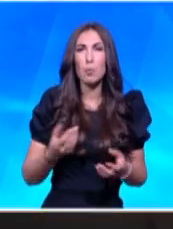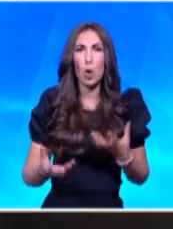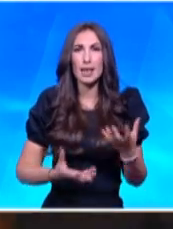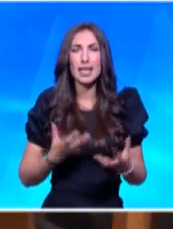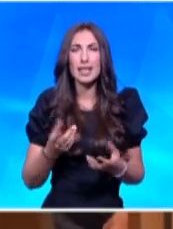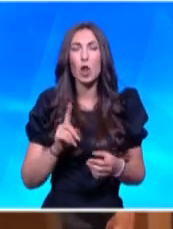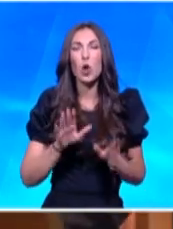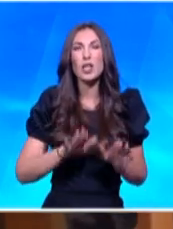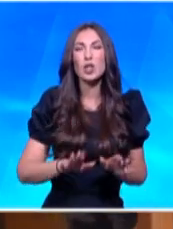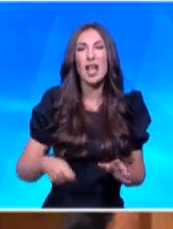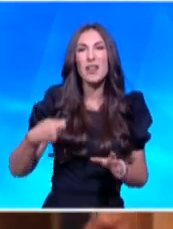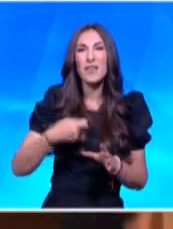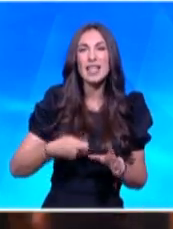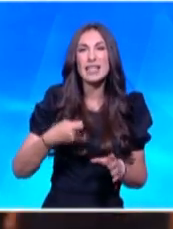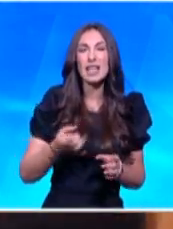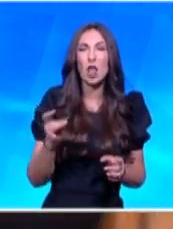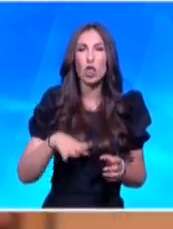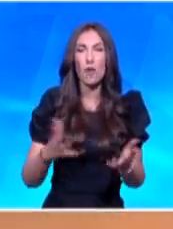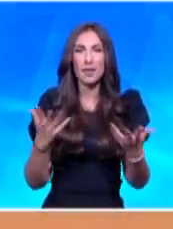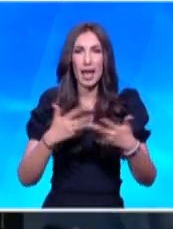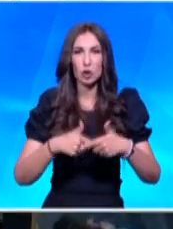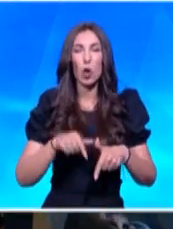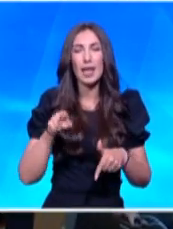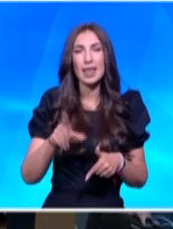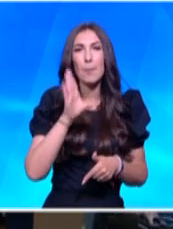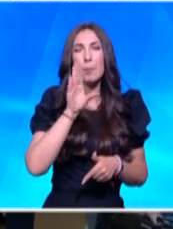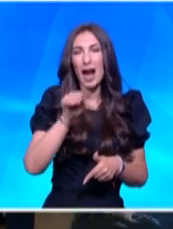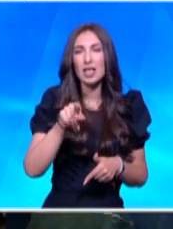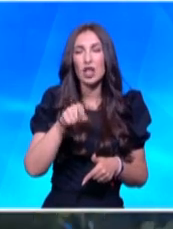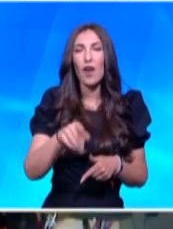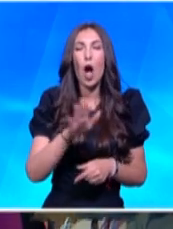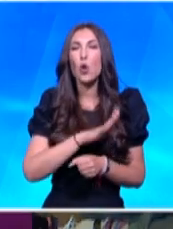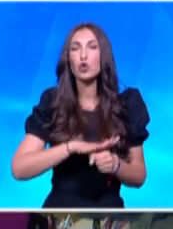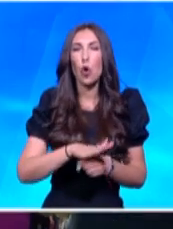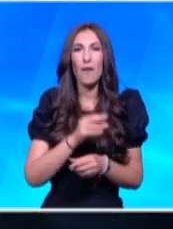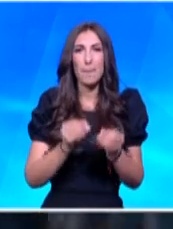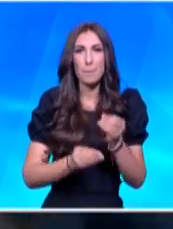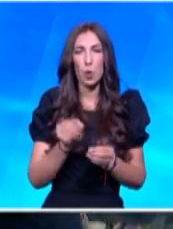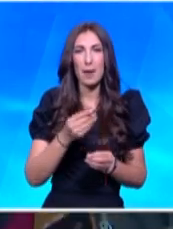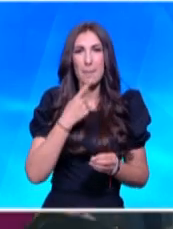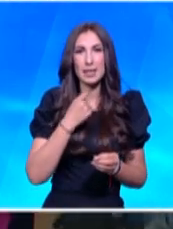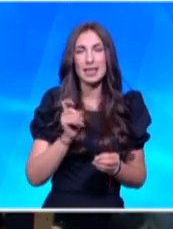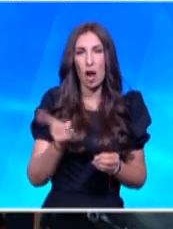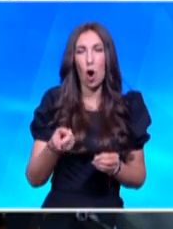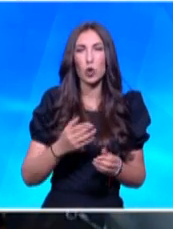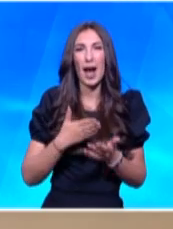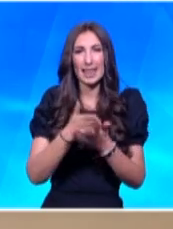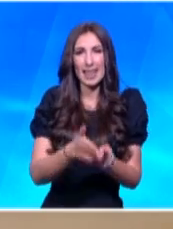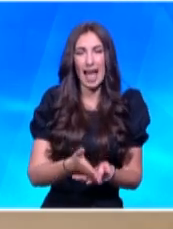с финансирането на нови технологии. Посочи тя като един от основните проблеми за ресора, за който